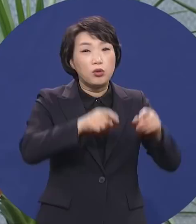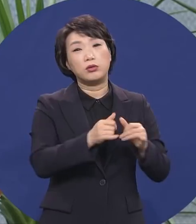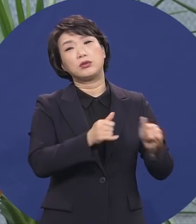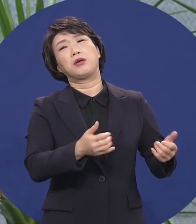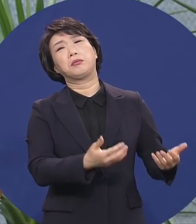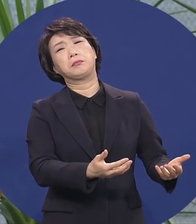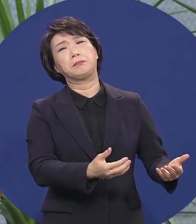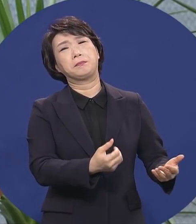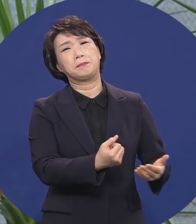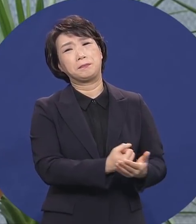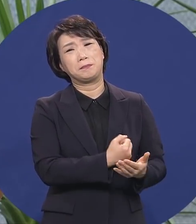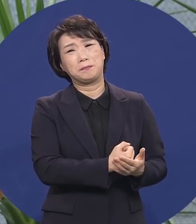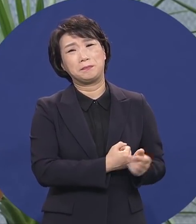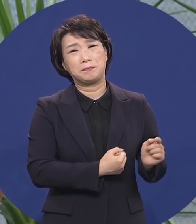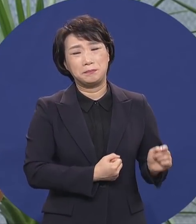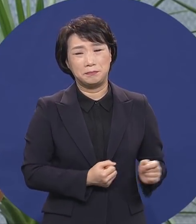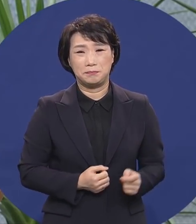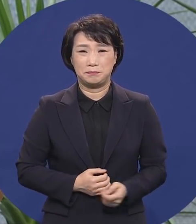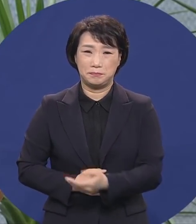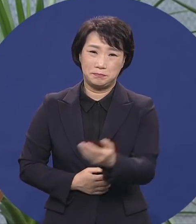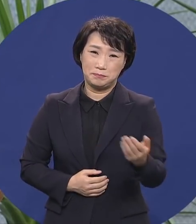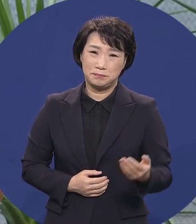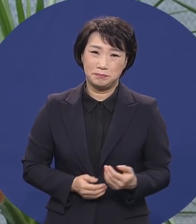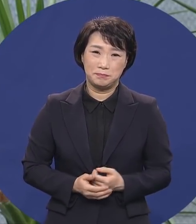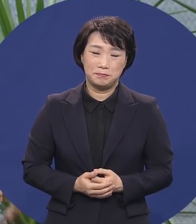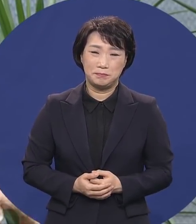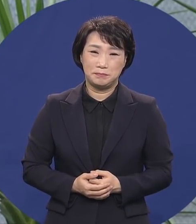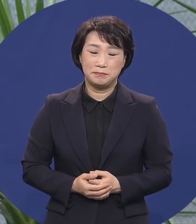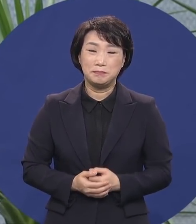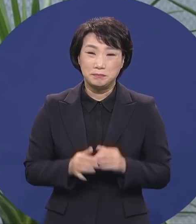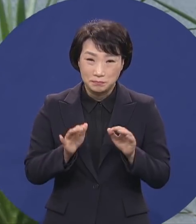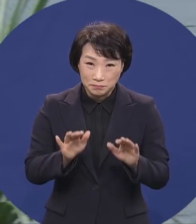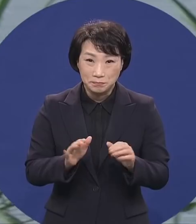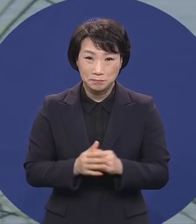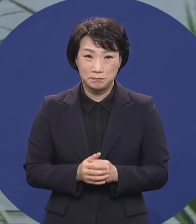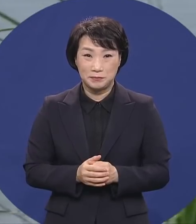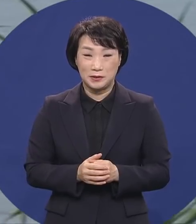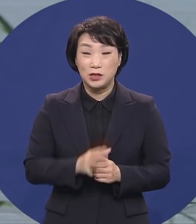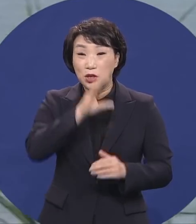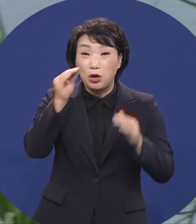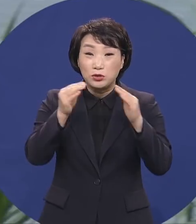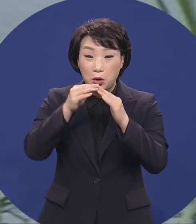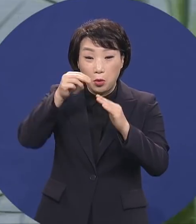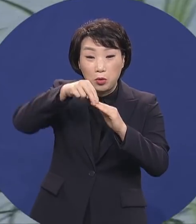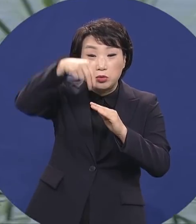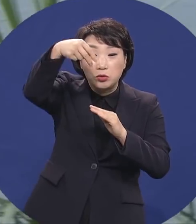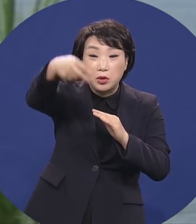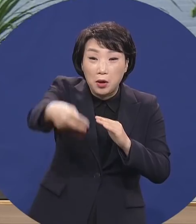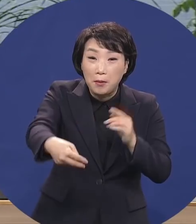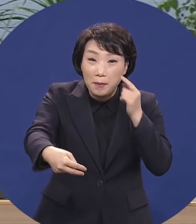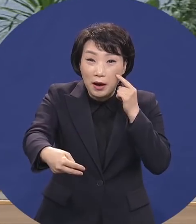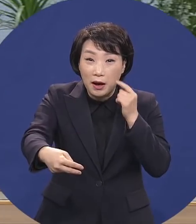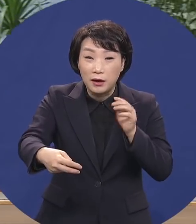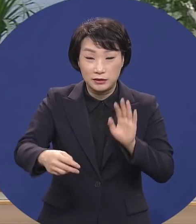어디 있느냐 그 말이에요. 예, 성전 꼭대기에서 뛰어내리면